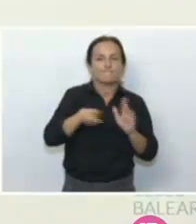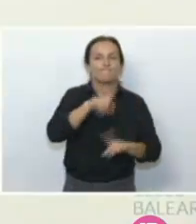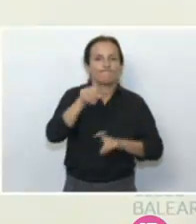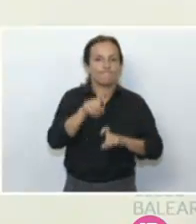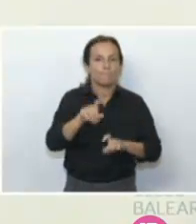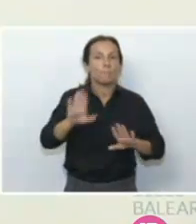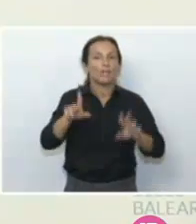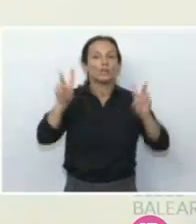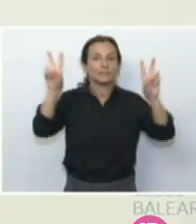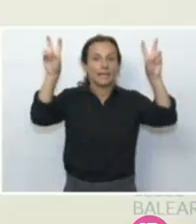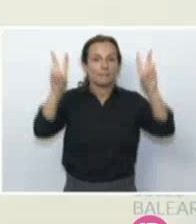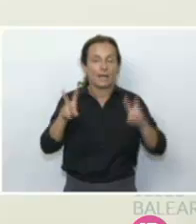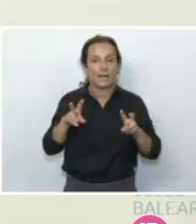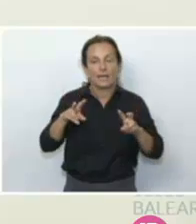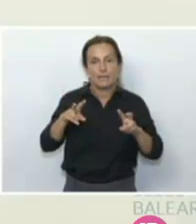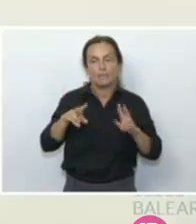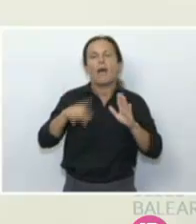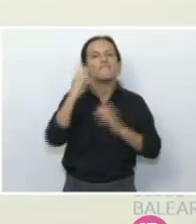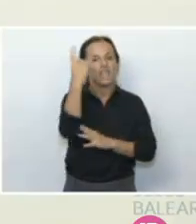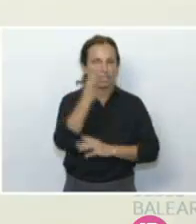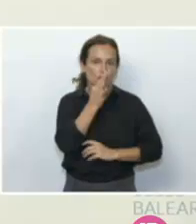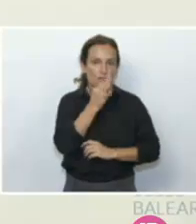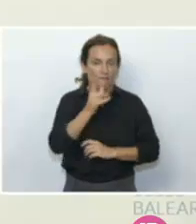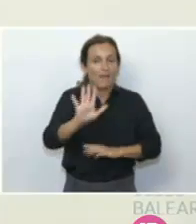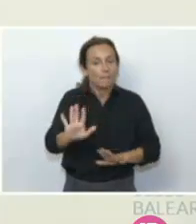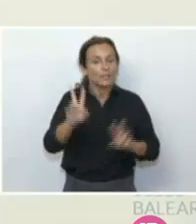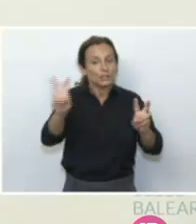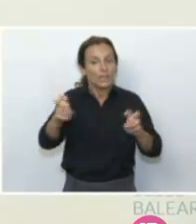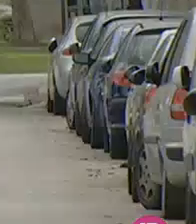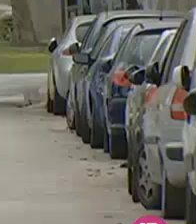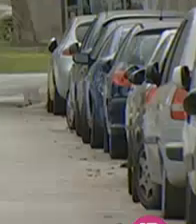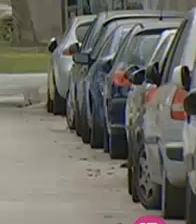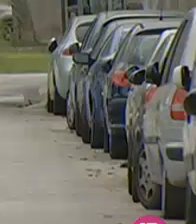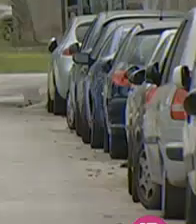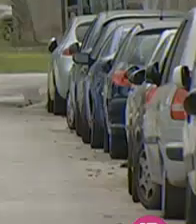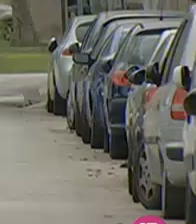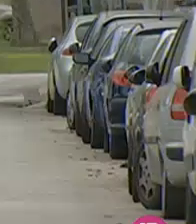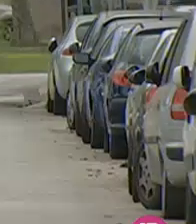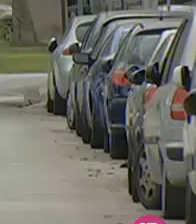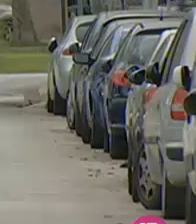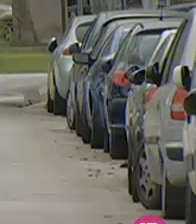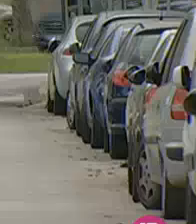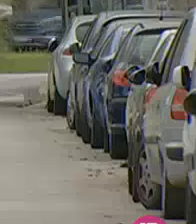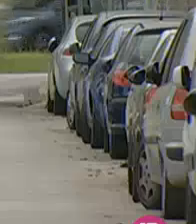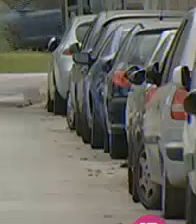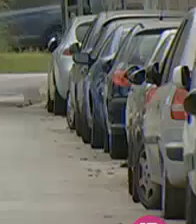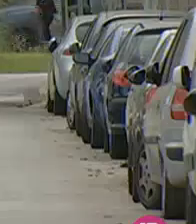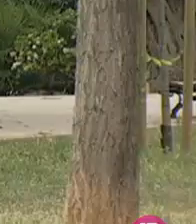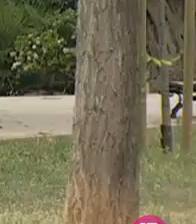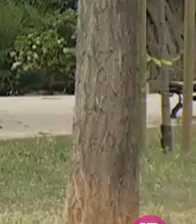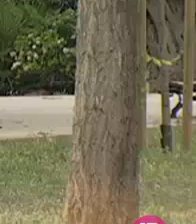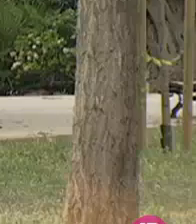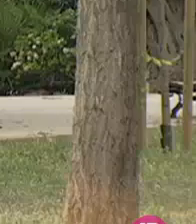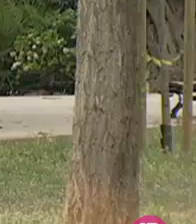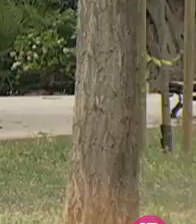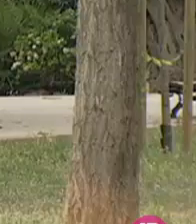la ciutadania, perquè entenem que aquest és el problema més gros que tenim a fora dels nous contagis. L'executiu reconeix errades, com per exemple no va estar